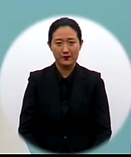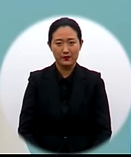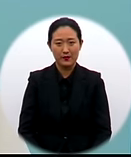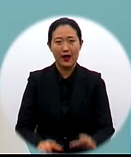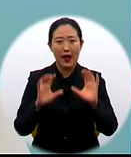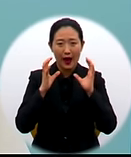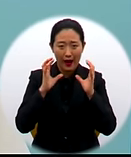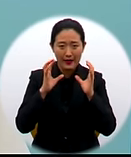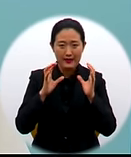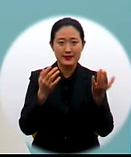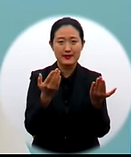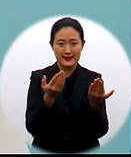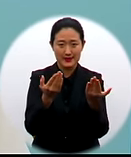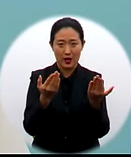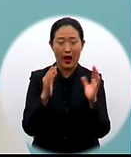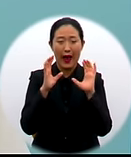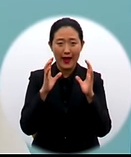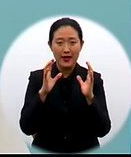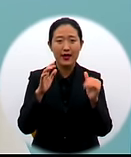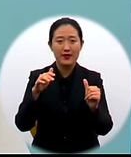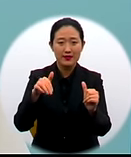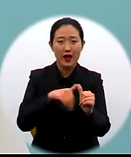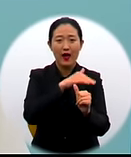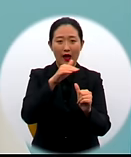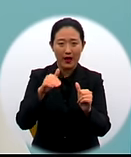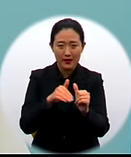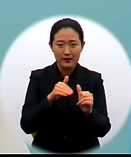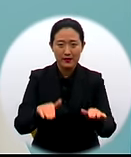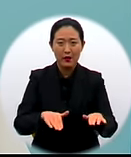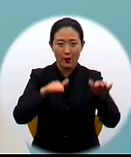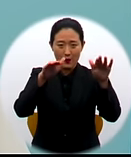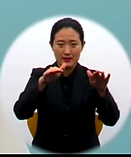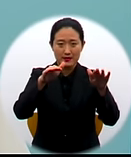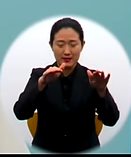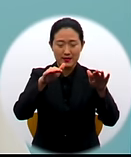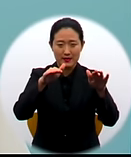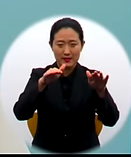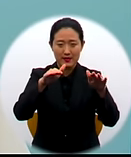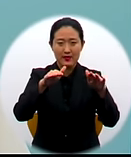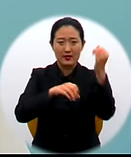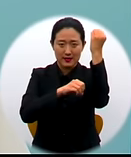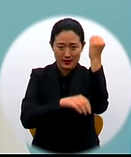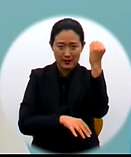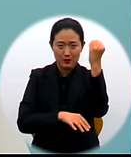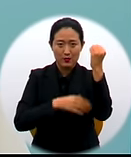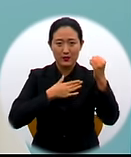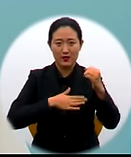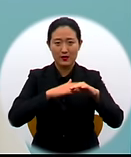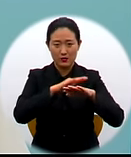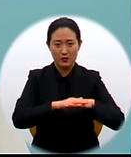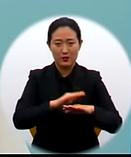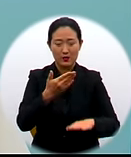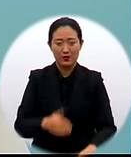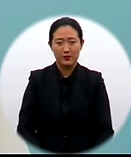문제는 아이의 진로, 아이의 커리어는 아이가 살고 있는 이 성장 배경에 근거를 두어야 된다는 것이 문제죠. 사실은